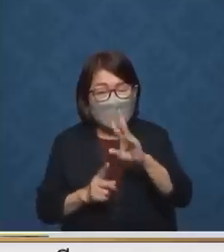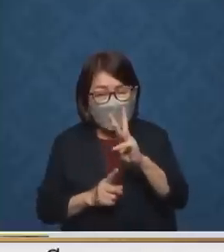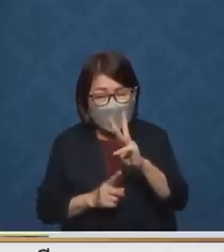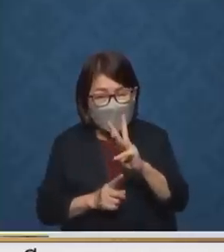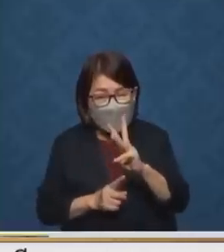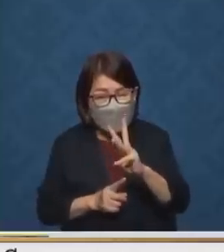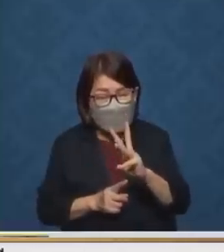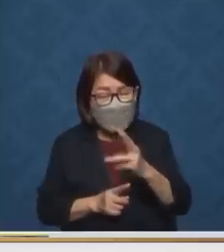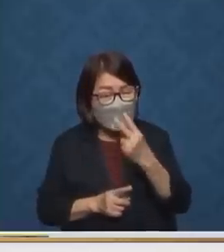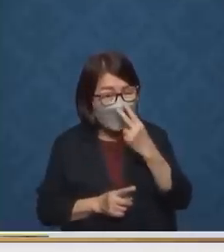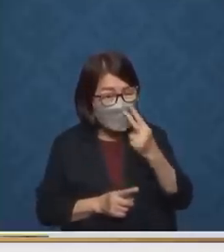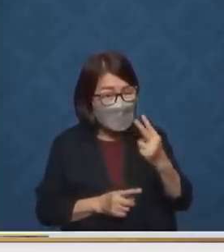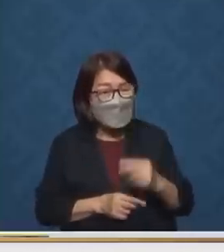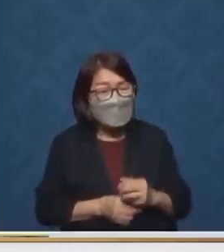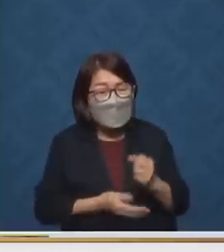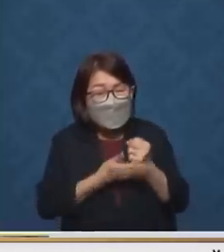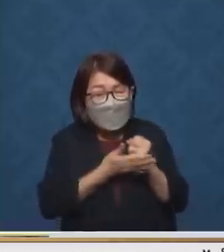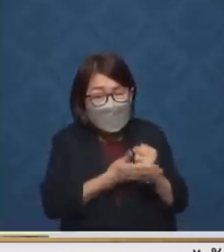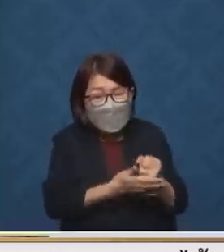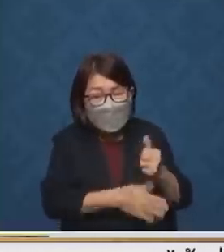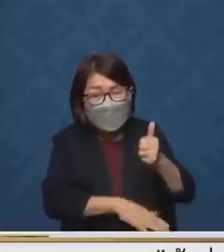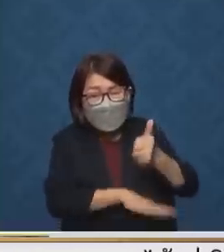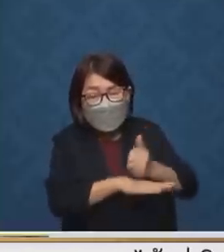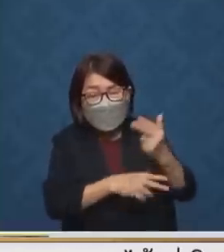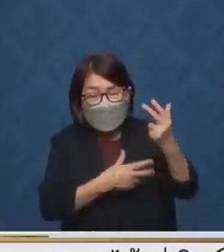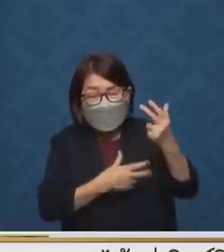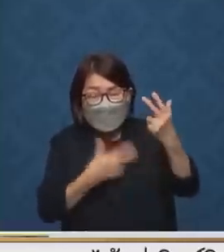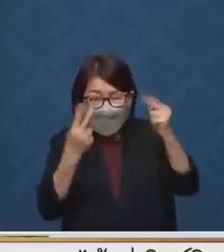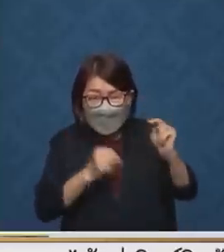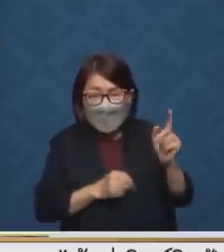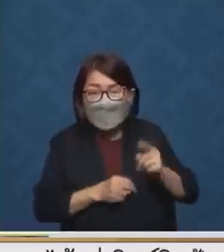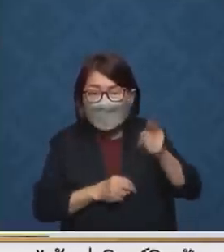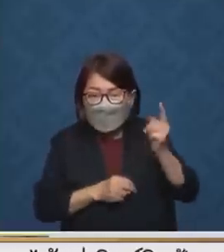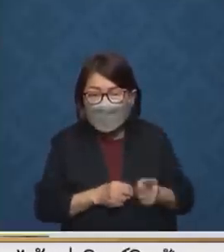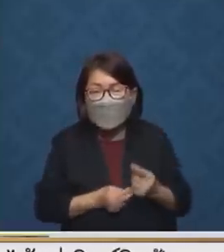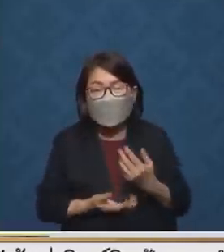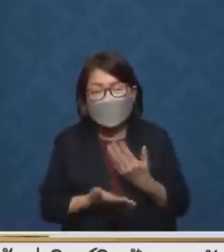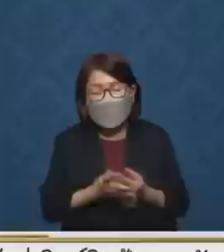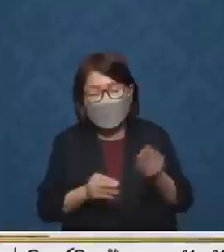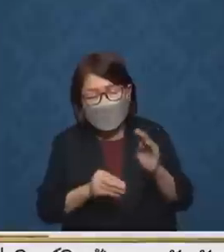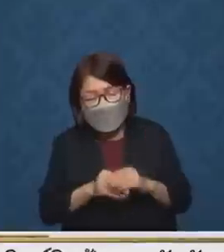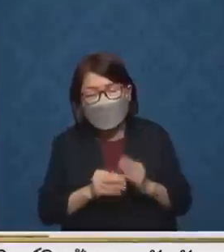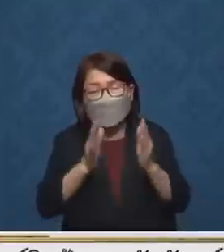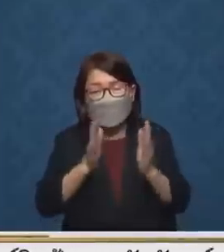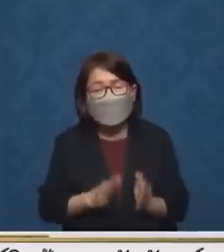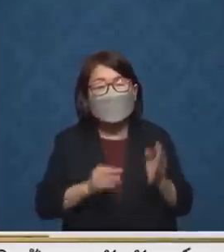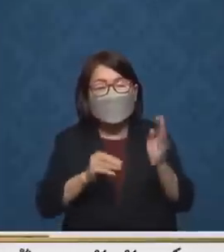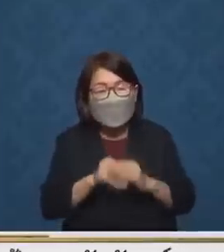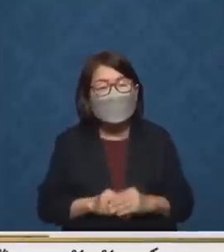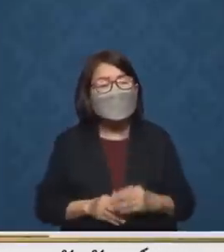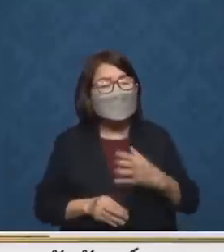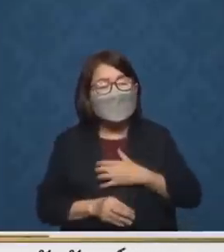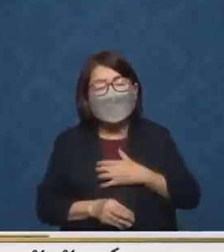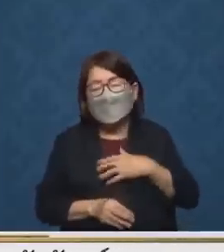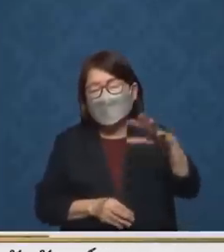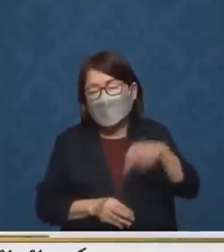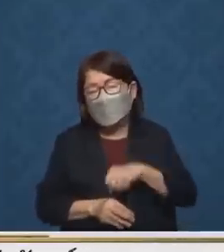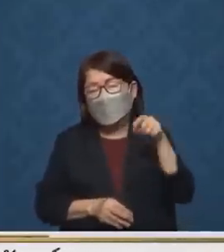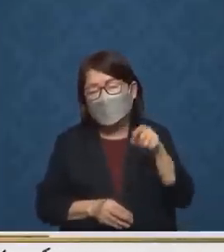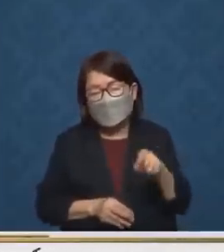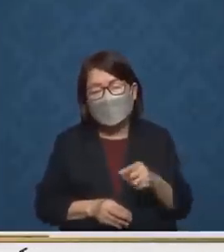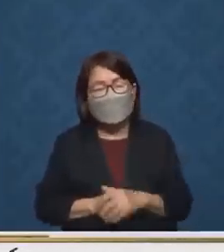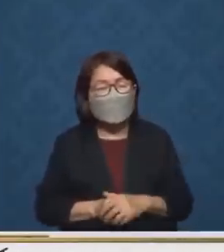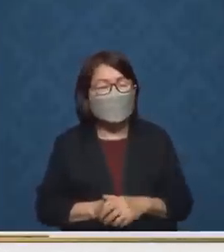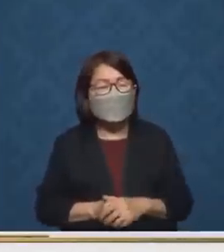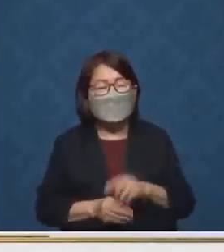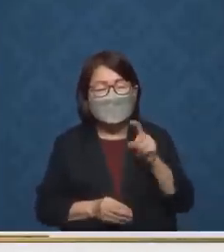ายัไก็อาการหนักต้ใช้คนเพิ่มต้ใช้ เงินเพิ่มแนะนอนงั้นขอหนวยงานที่เรีกวาขรอบจากอาวารเลยไดไหมนี่คอคำสั่งของเขา